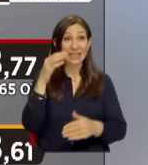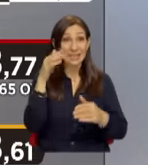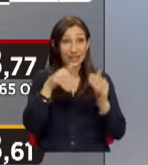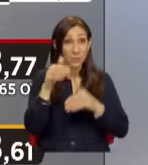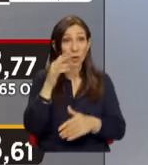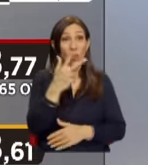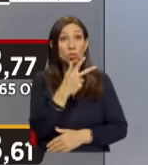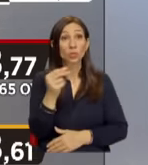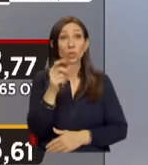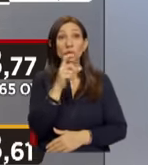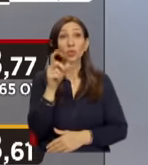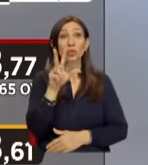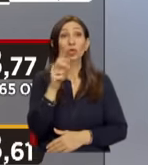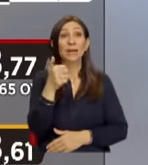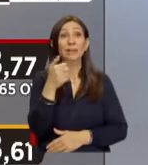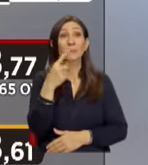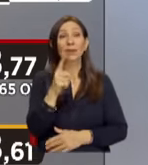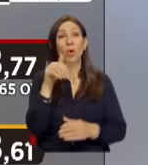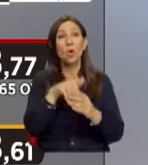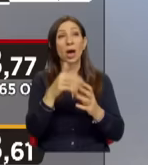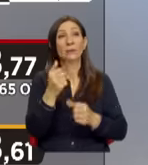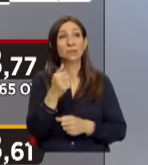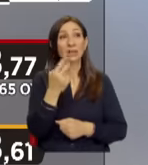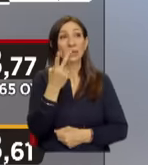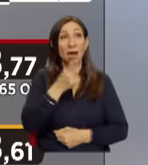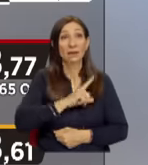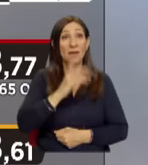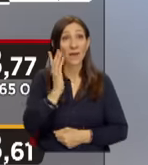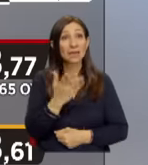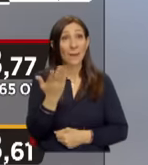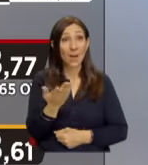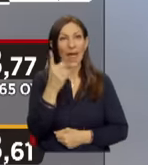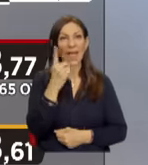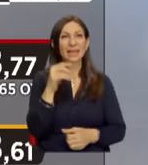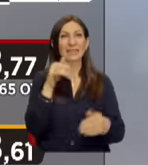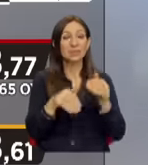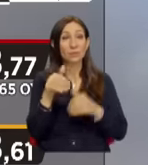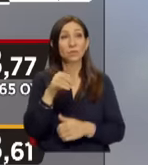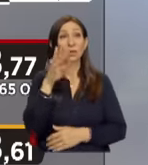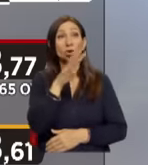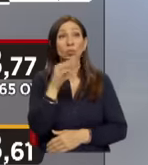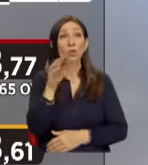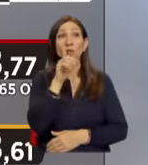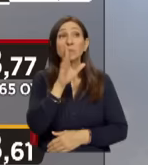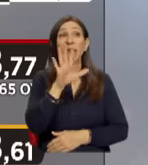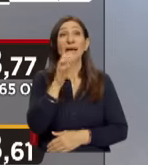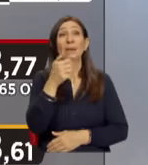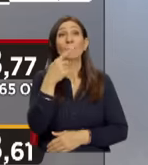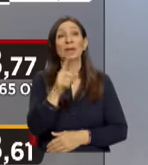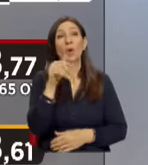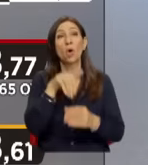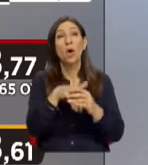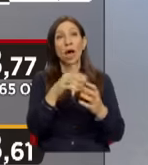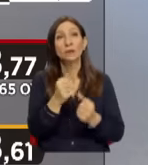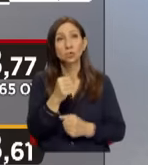dahi 3.936.000 oy almış. Yani evet. Sadece iki aday varken bile. Yani ilk seçimde 4.156.000 oy almıştı.